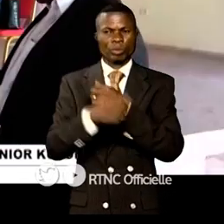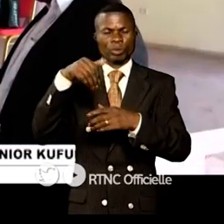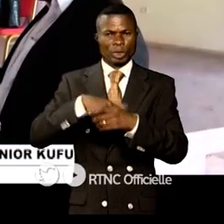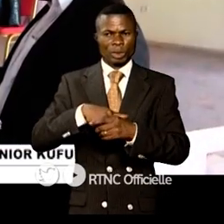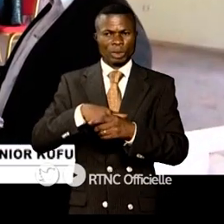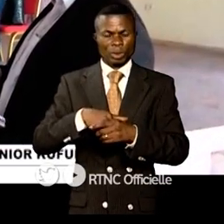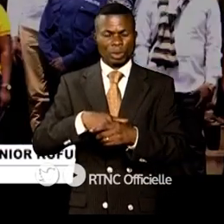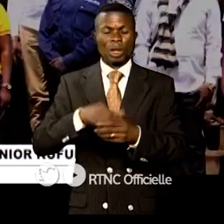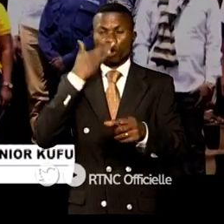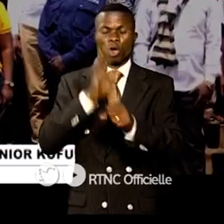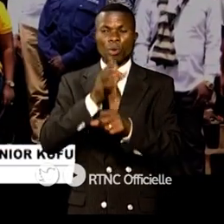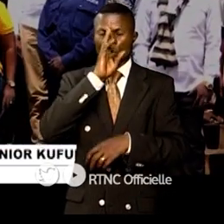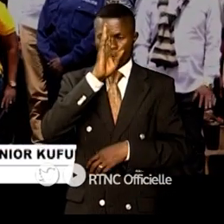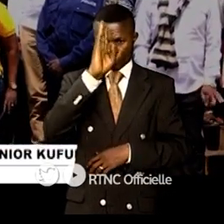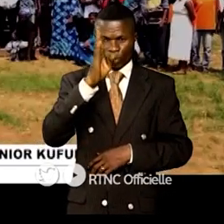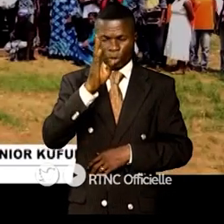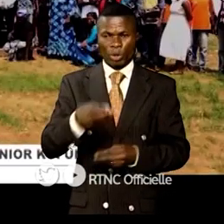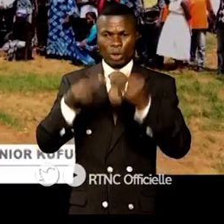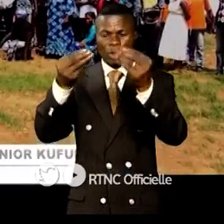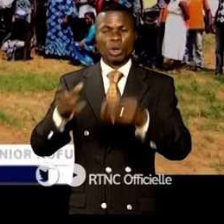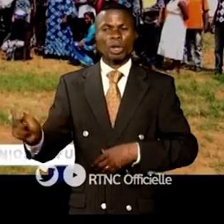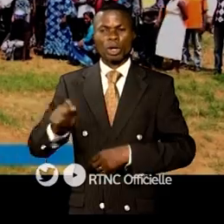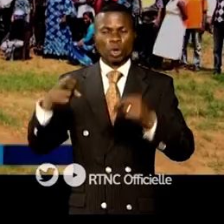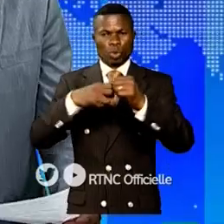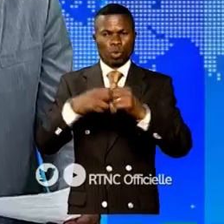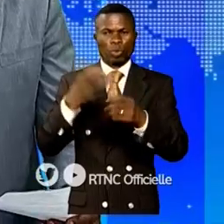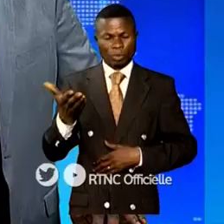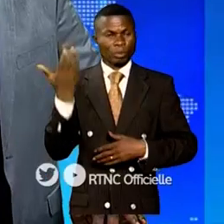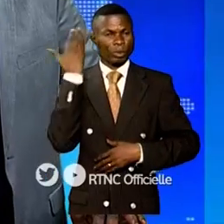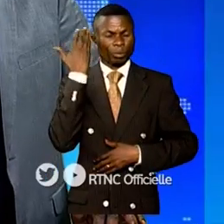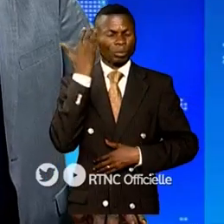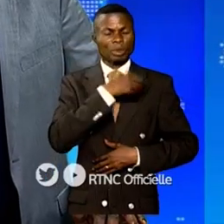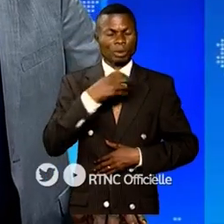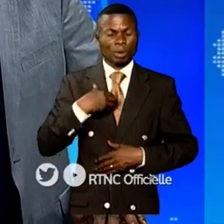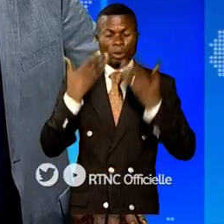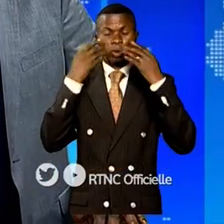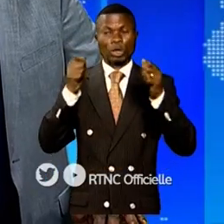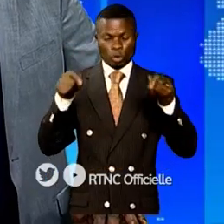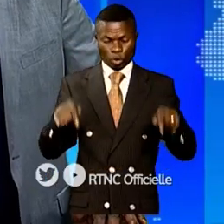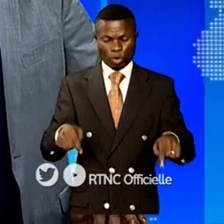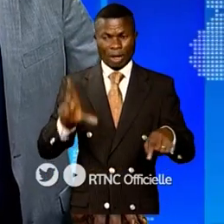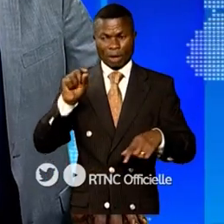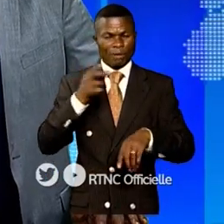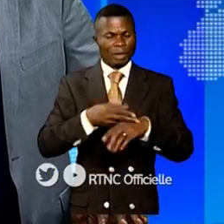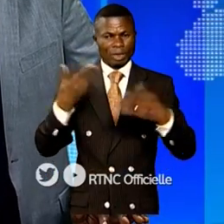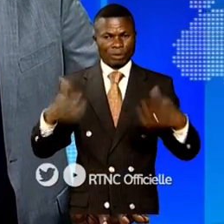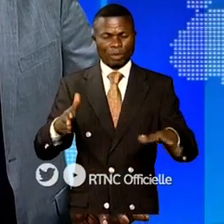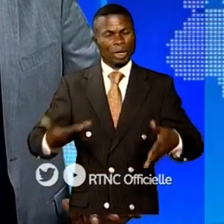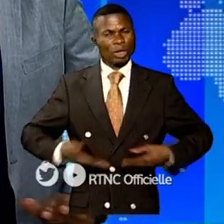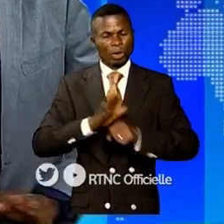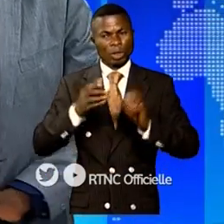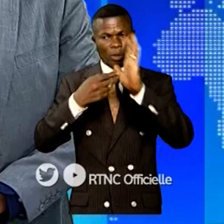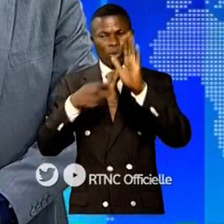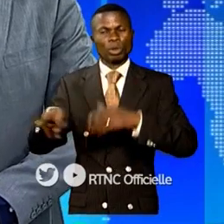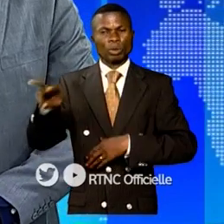sa ferme promesse de doter l'Ouozi du courant électrique. Ainsi se termine ce téléjournal que j'ai eu le plaisir de vous